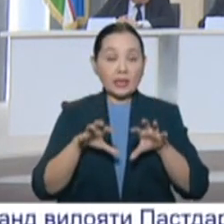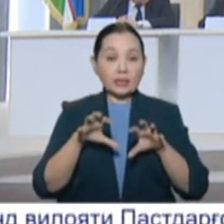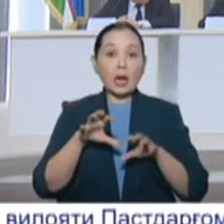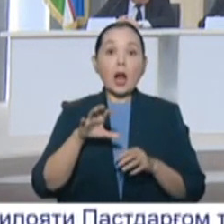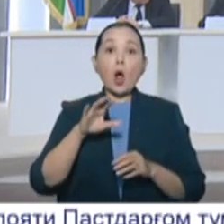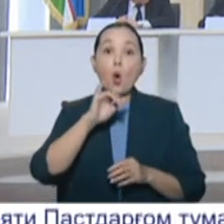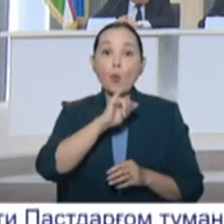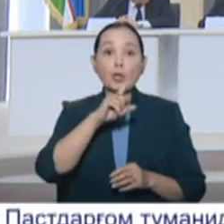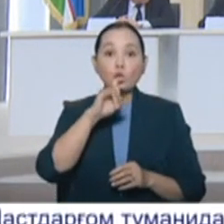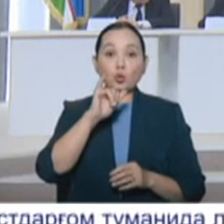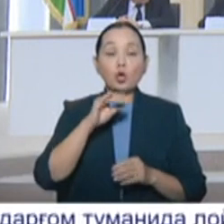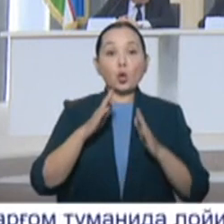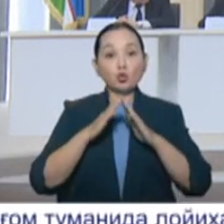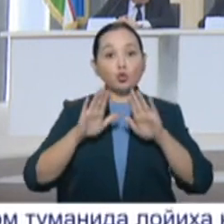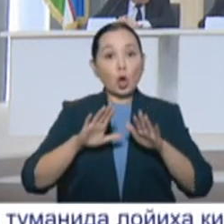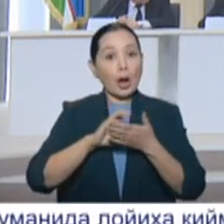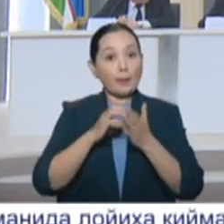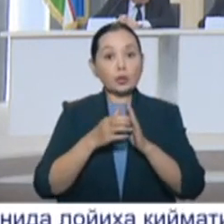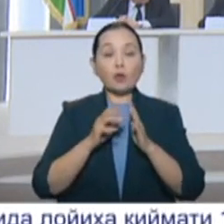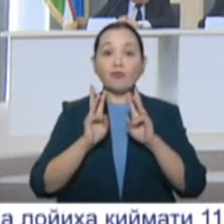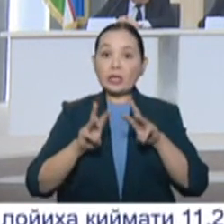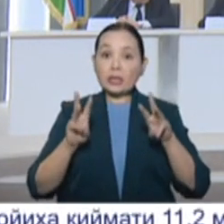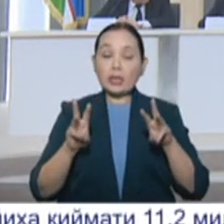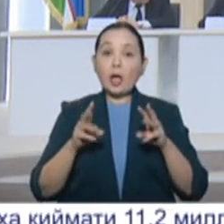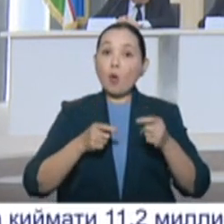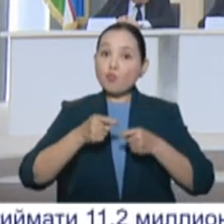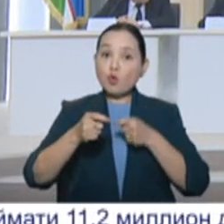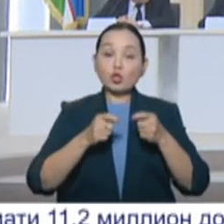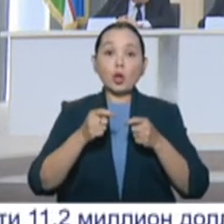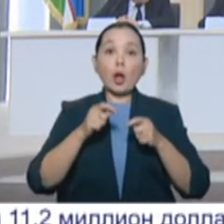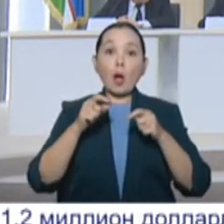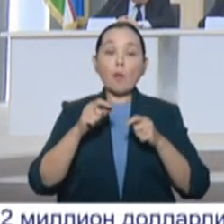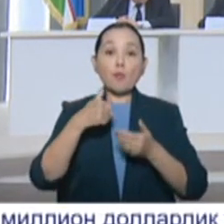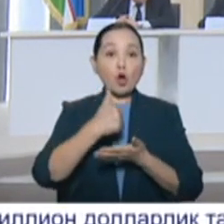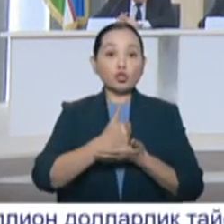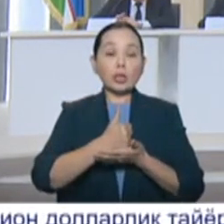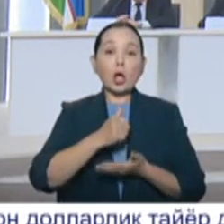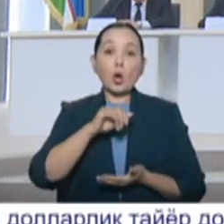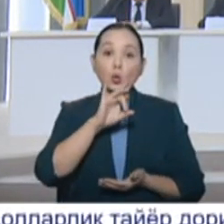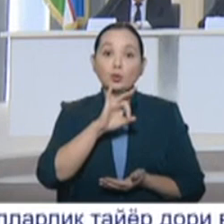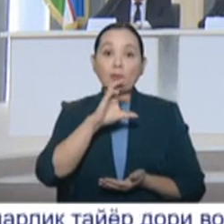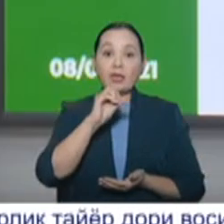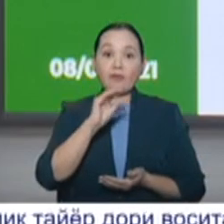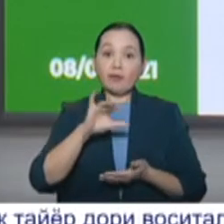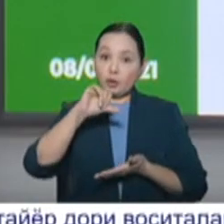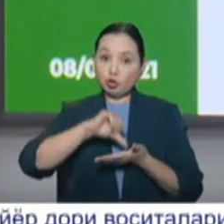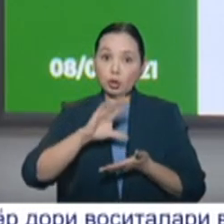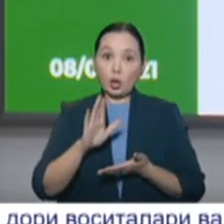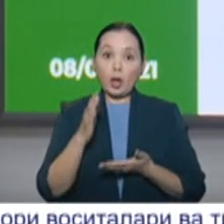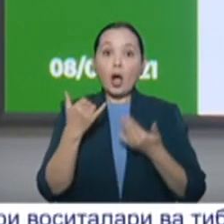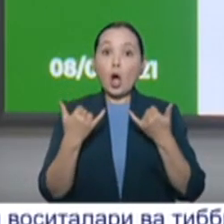Husanov hamda uy-joy kommunal xizmat ko'rsatish vazirligi boshqarma boshlig'i Rustam Sattorovlar ishtirok etishyapti.